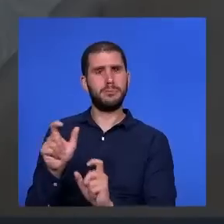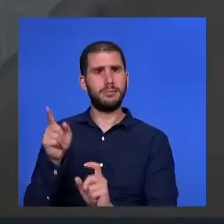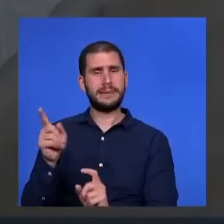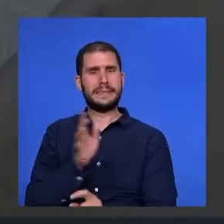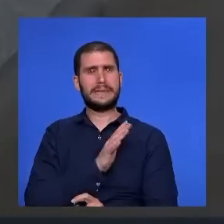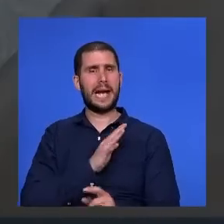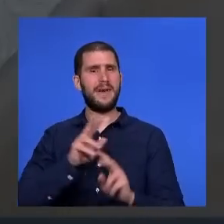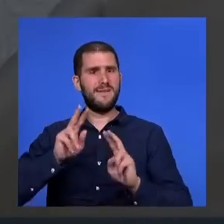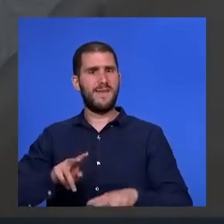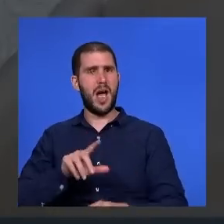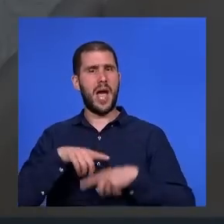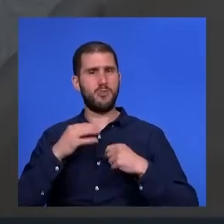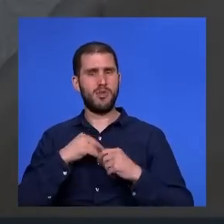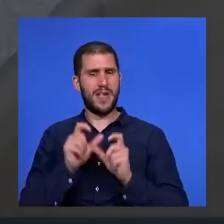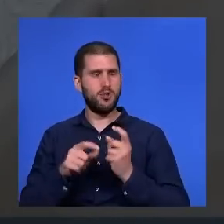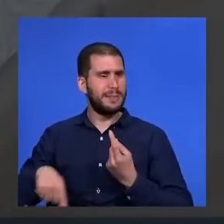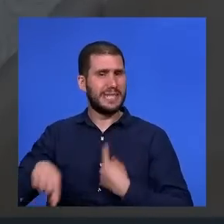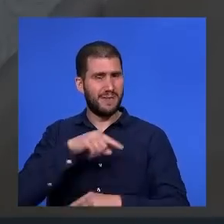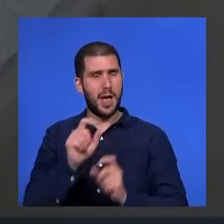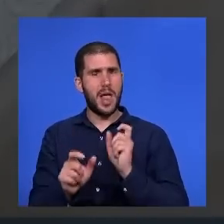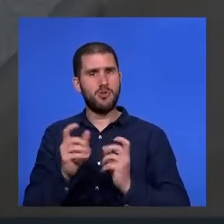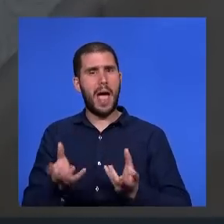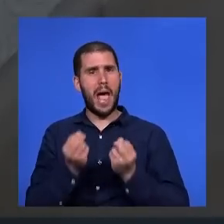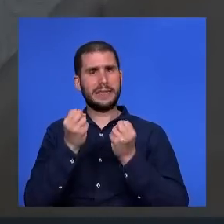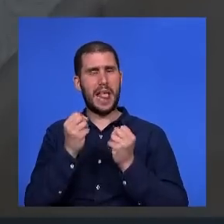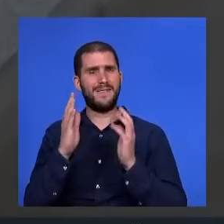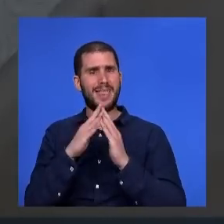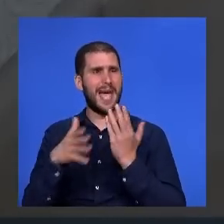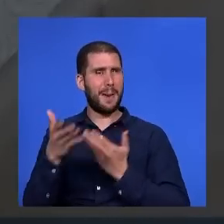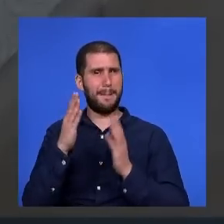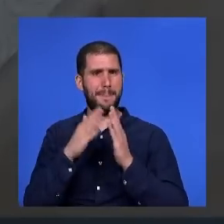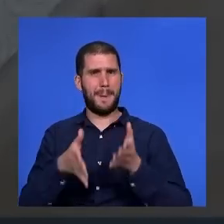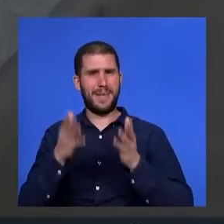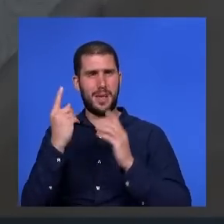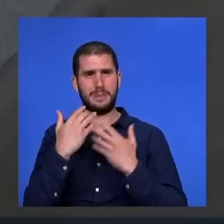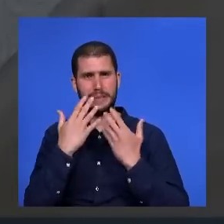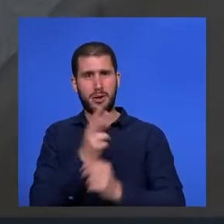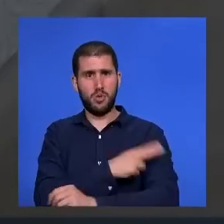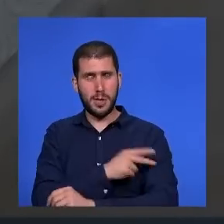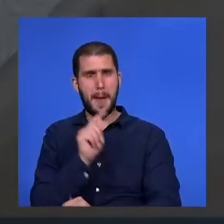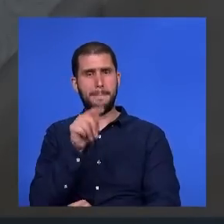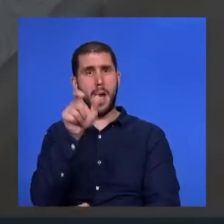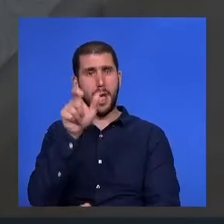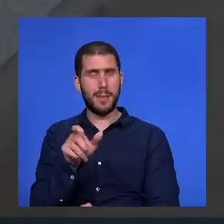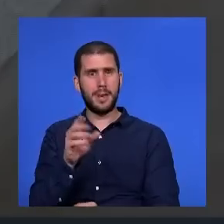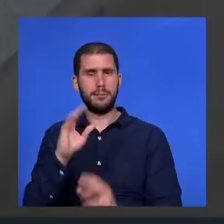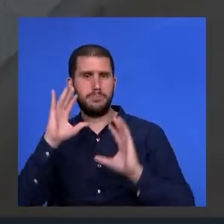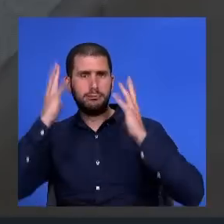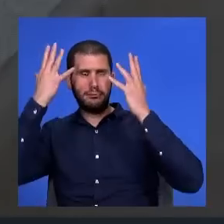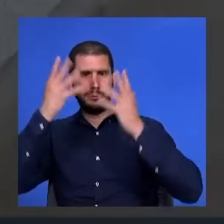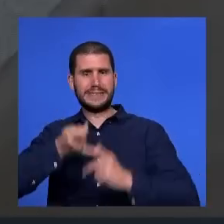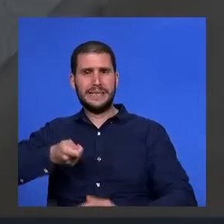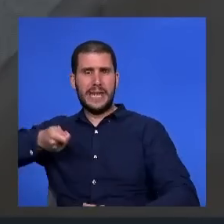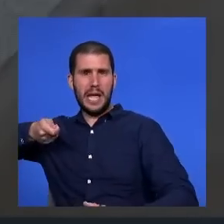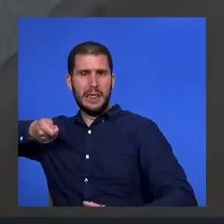וממשית לחיי ולחיי הסובבים, אנשי ההצלה והדיירים במבנה, מספר השוטר. הגיע אדם אחוז אמוק עם סכין ענקית